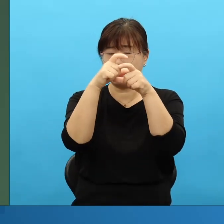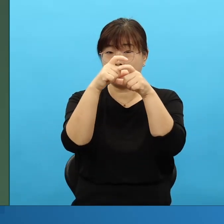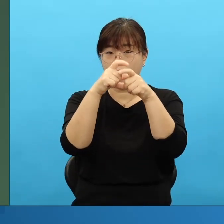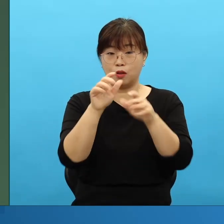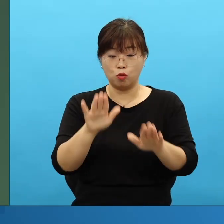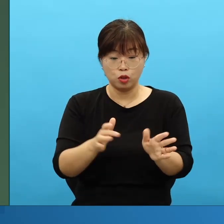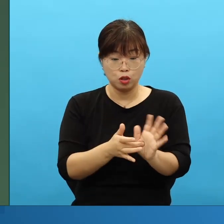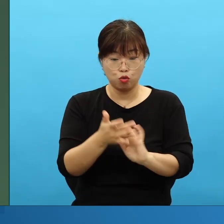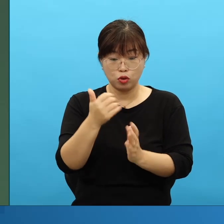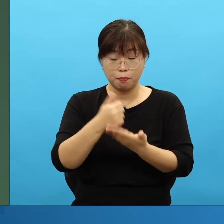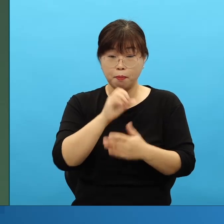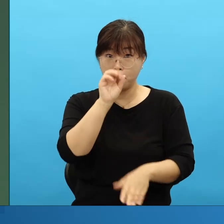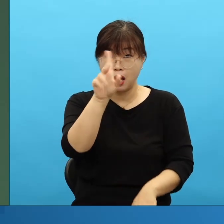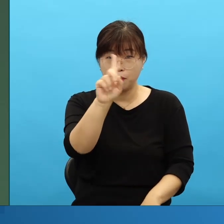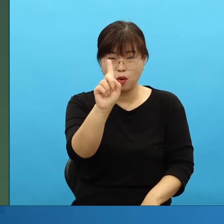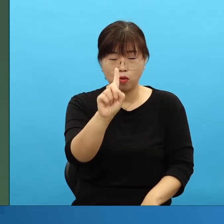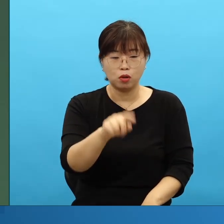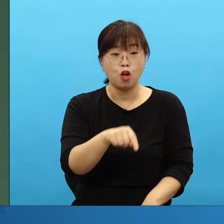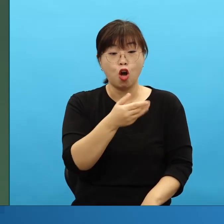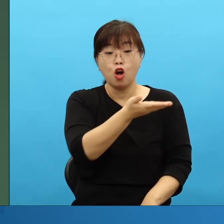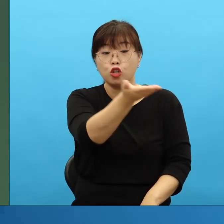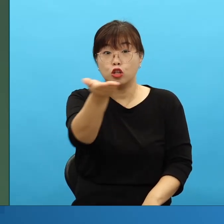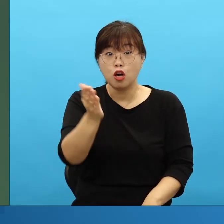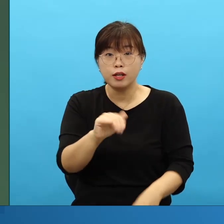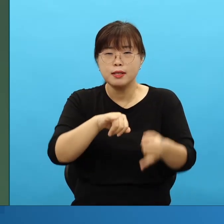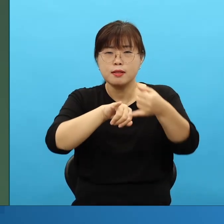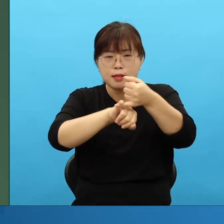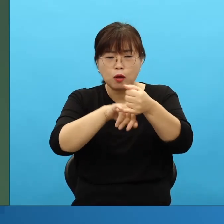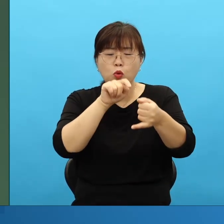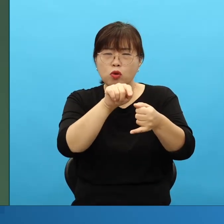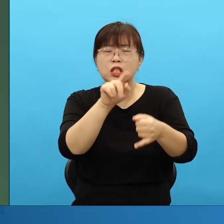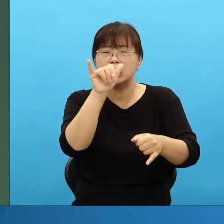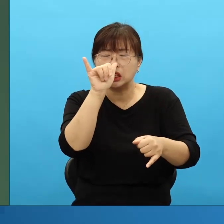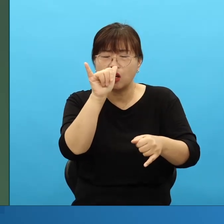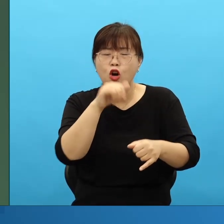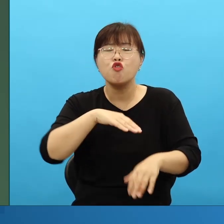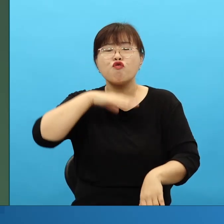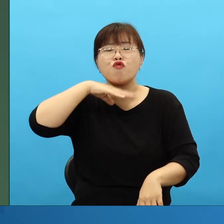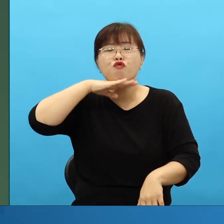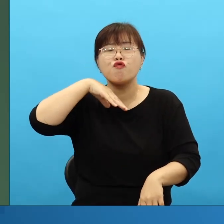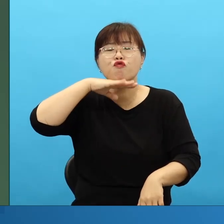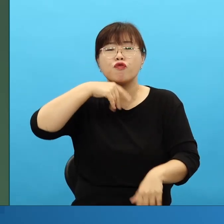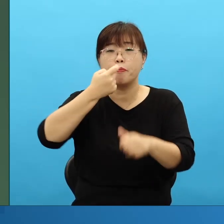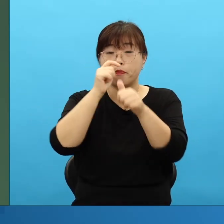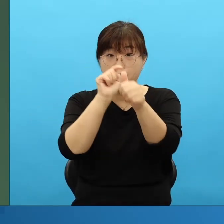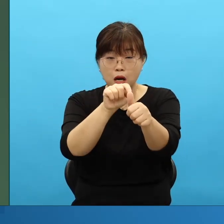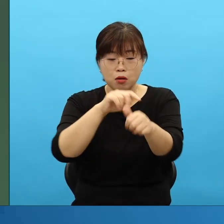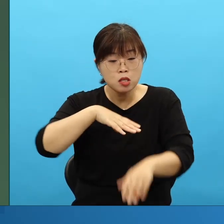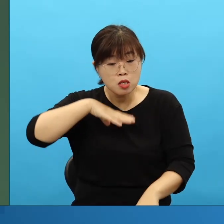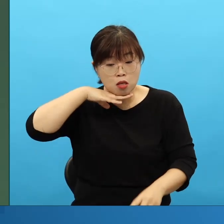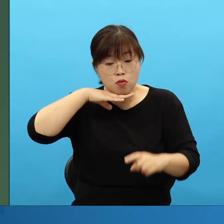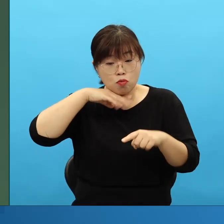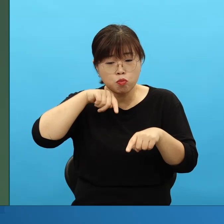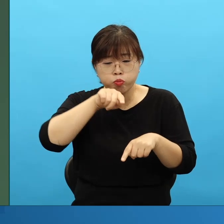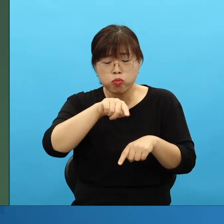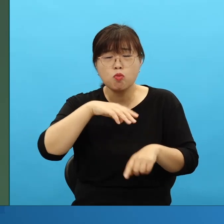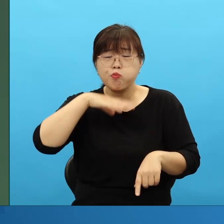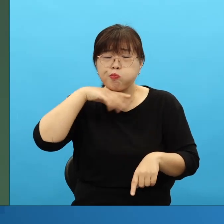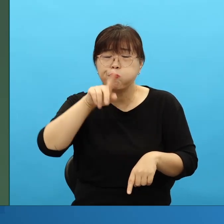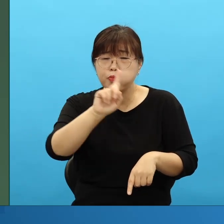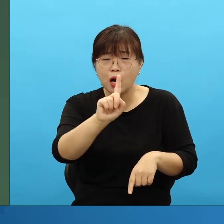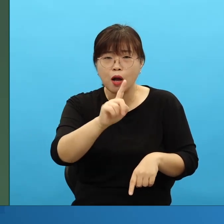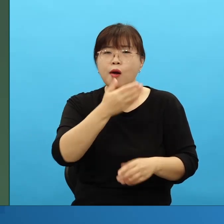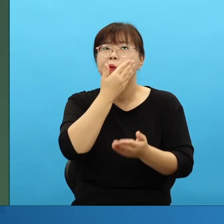He said, wait for the promise. 그 약속이 보좌의 망대입니다. And that promise is the bartizan of the throne.